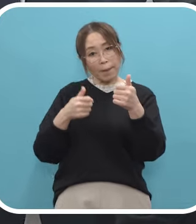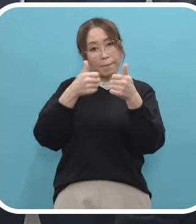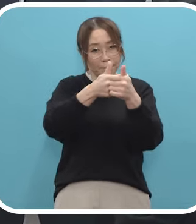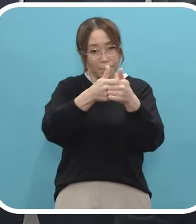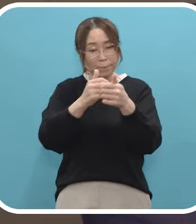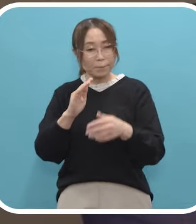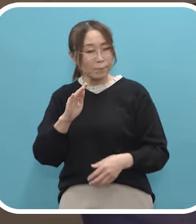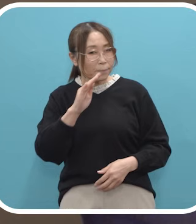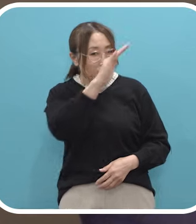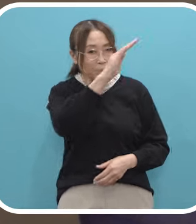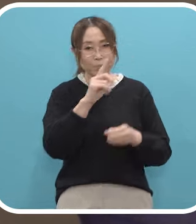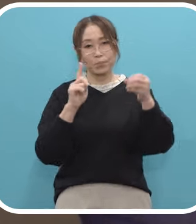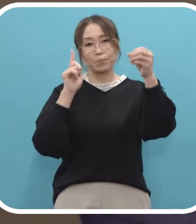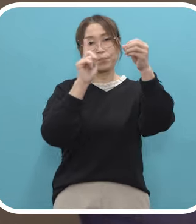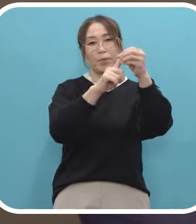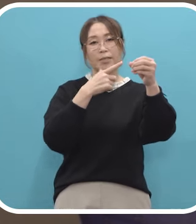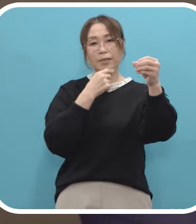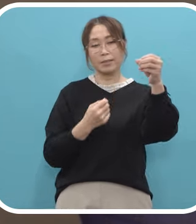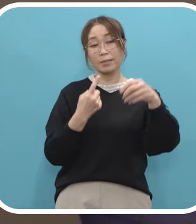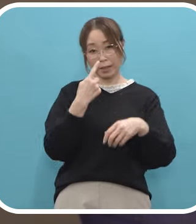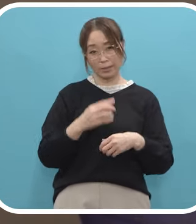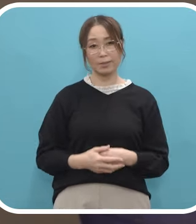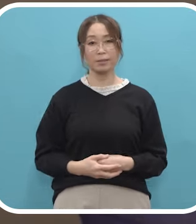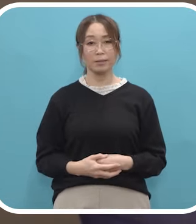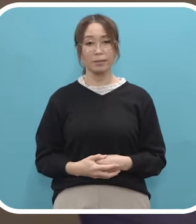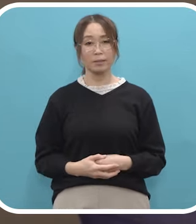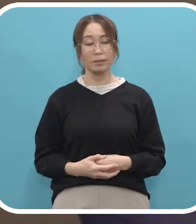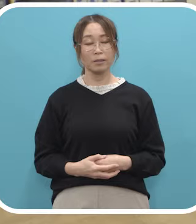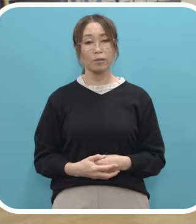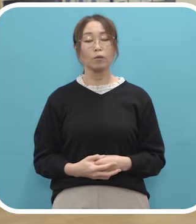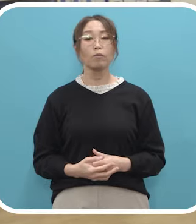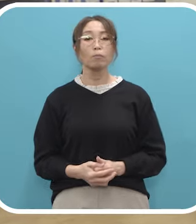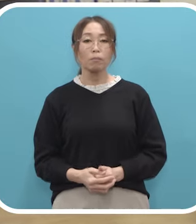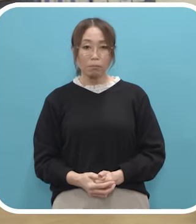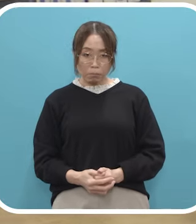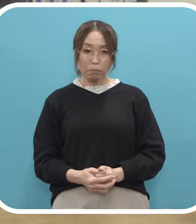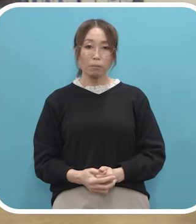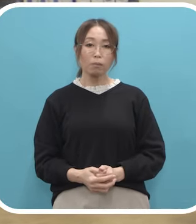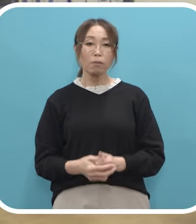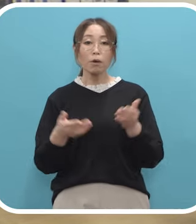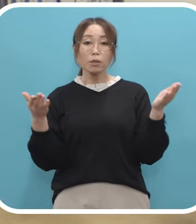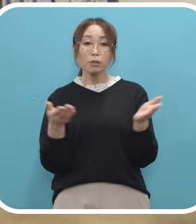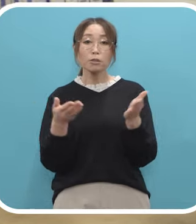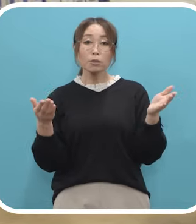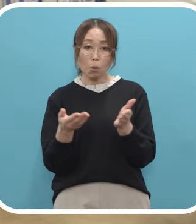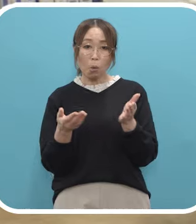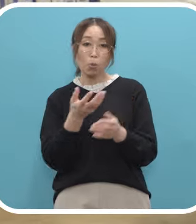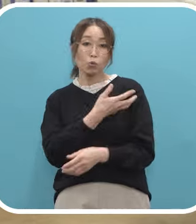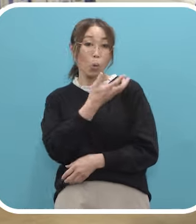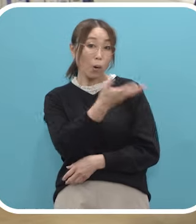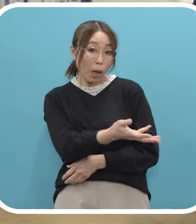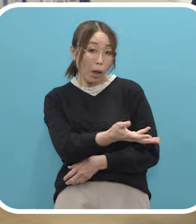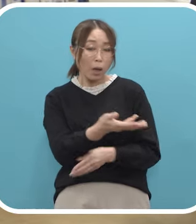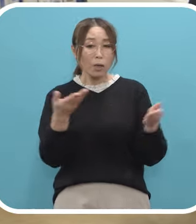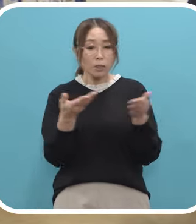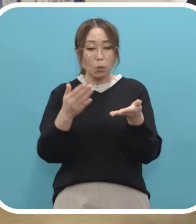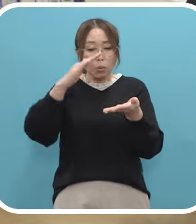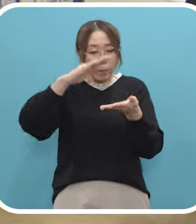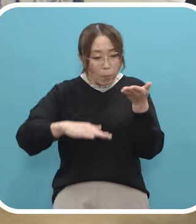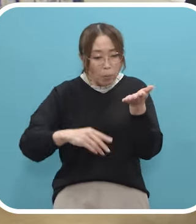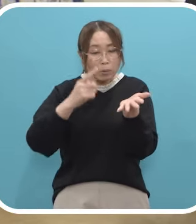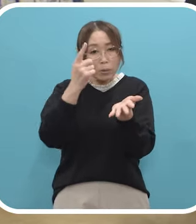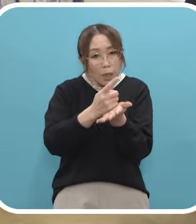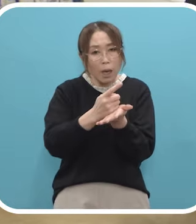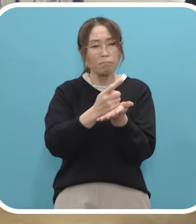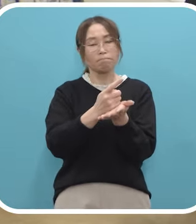でも戦える、そういうところを目指していきたいなと思ってます。 事業承継は事業を受け継ぐだけで